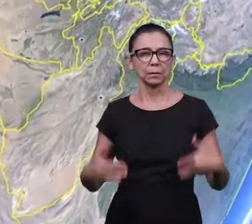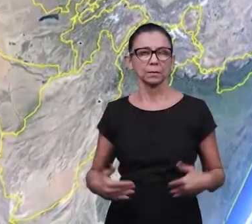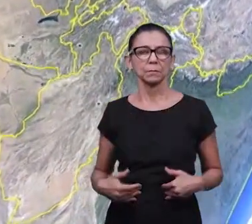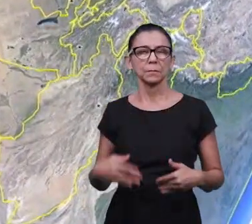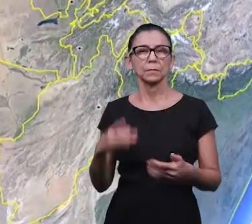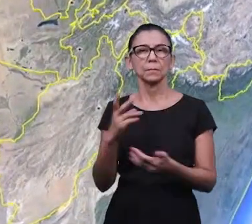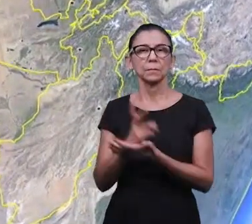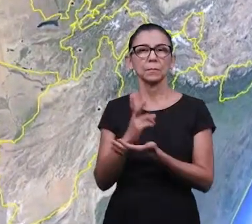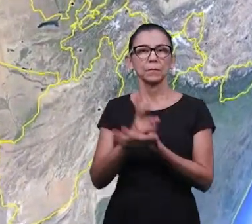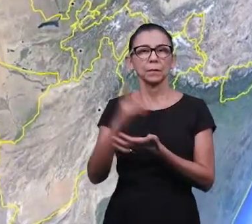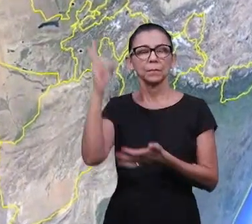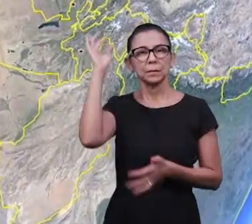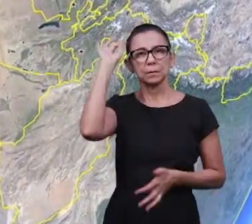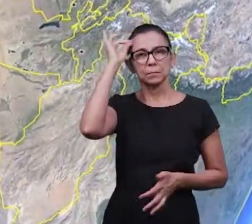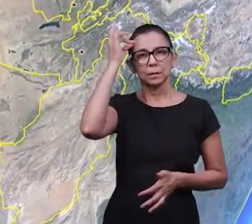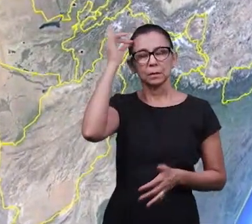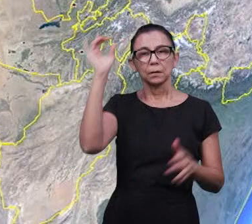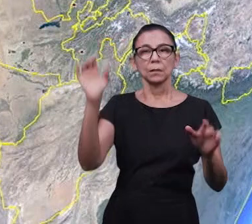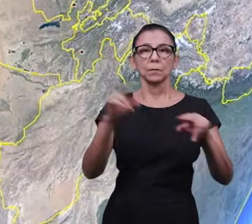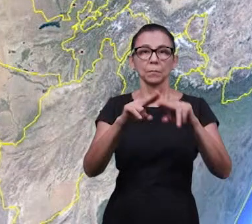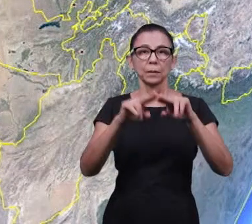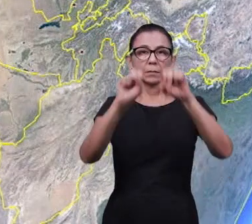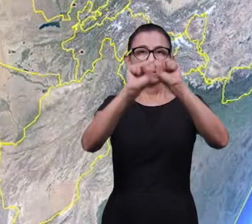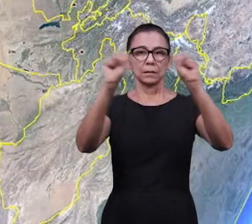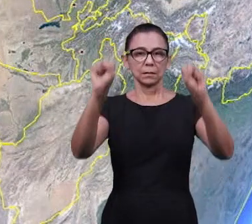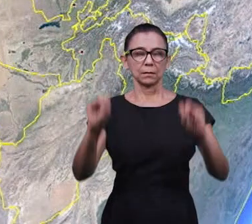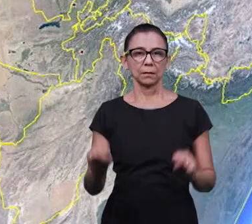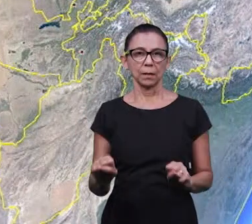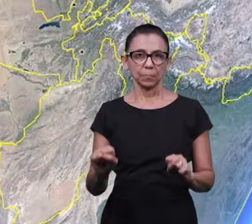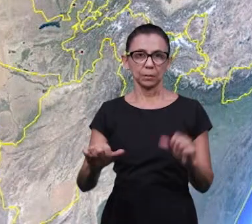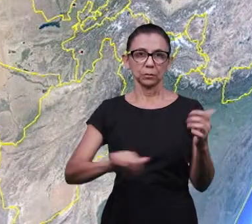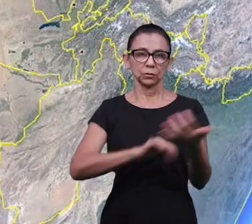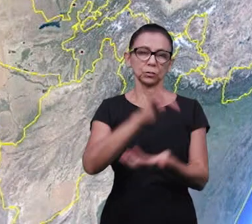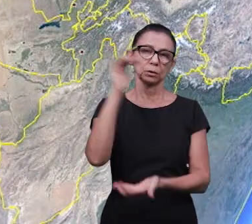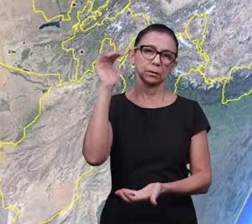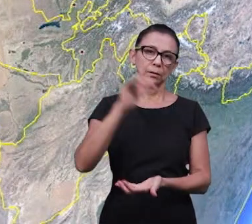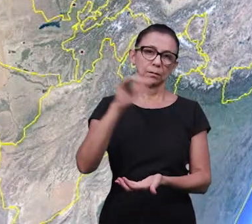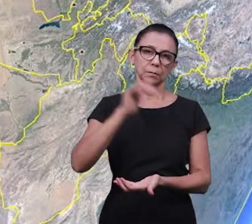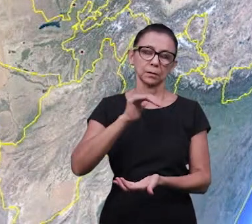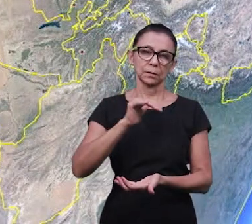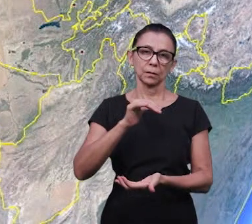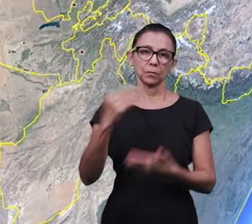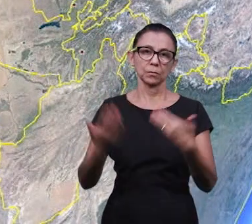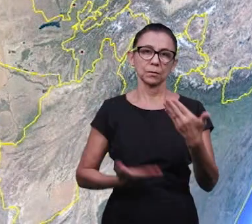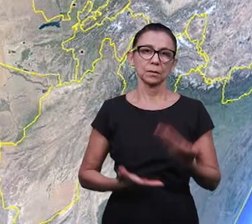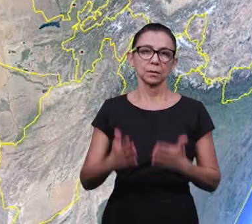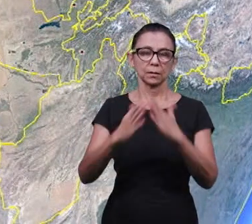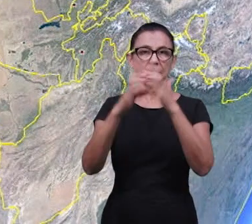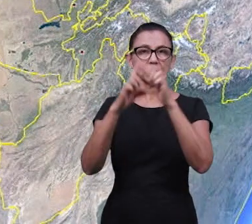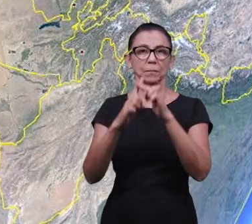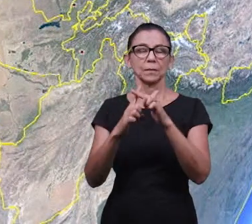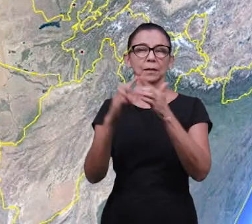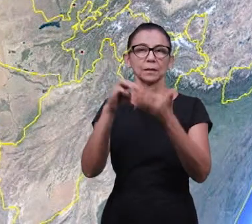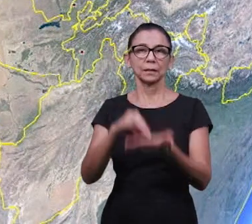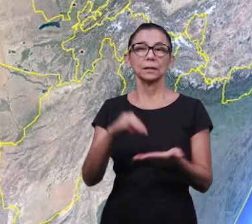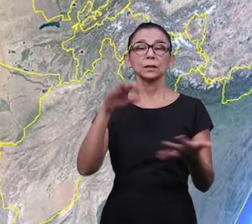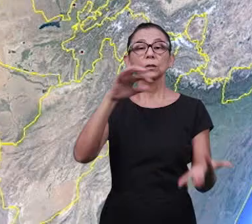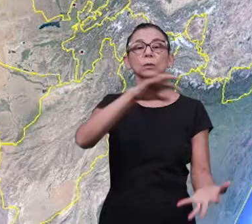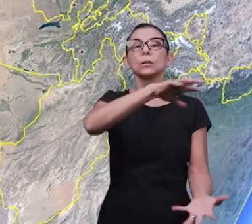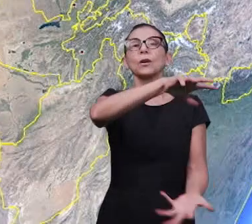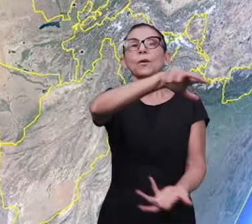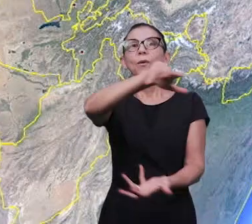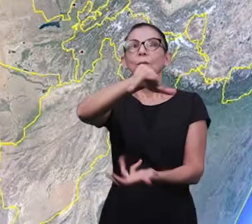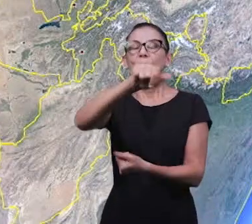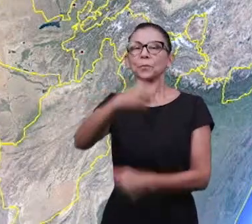même esprit. À travers le système de transmission, les membres de l'Église chrétienne Maranatha de toute la